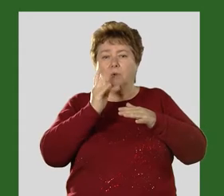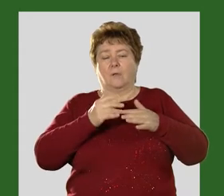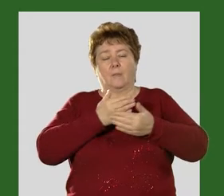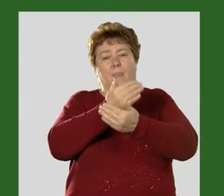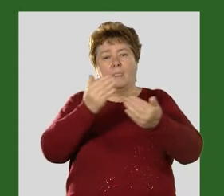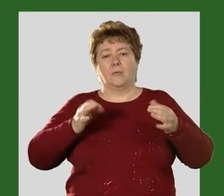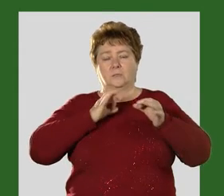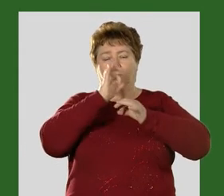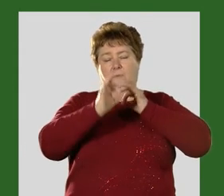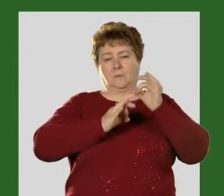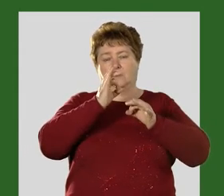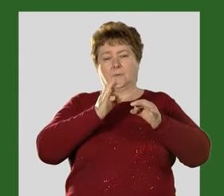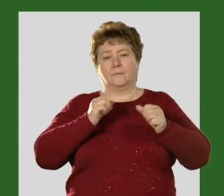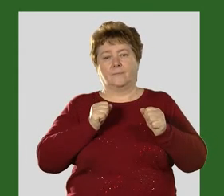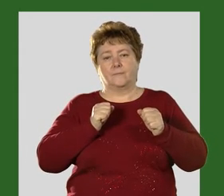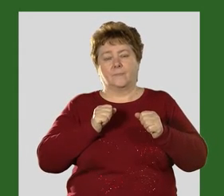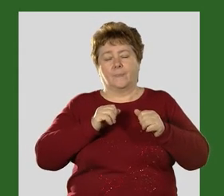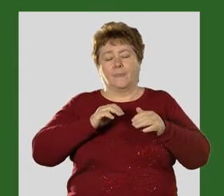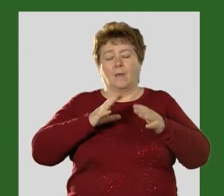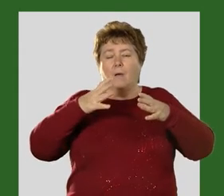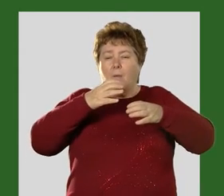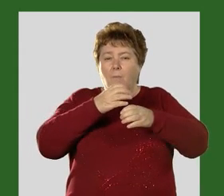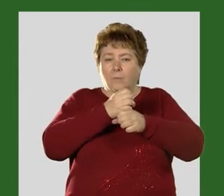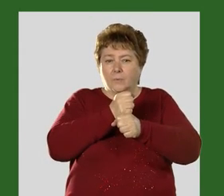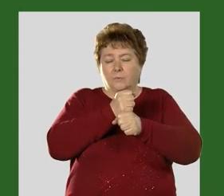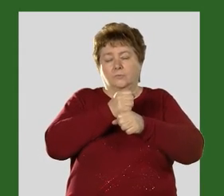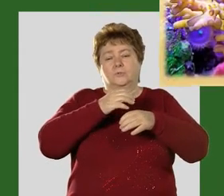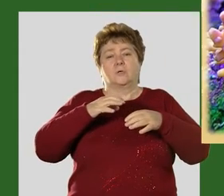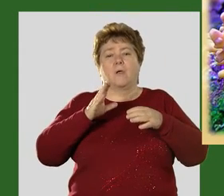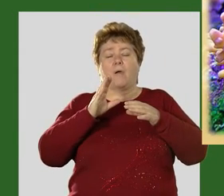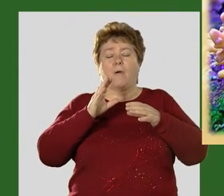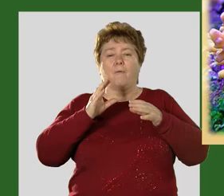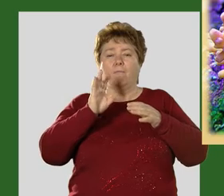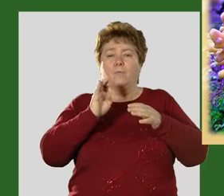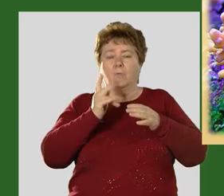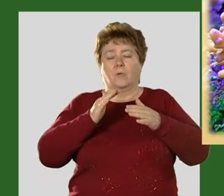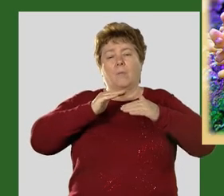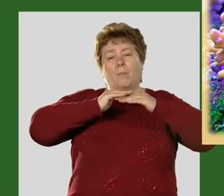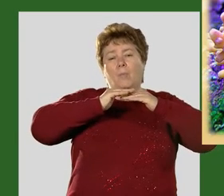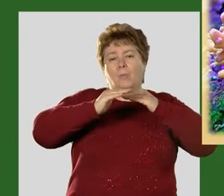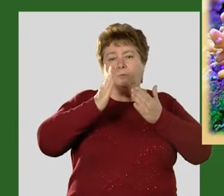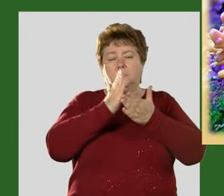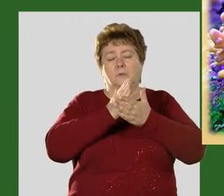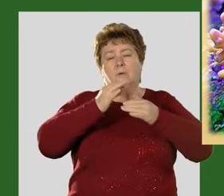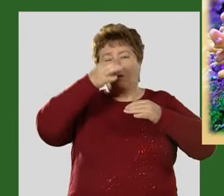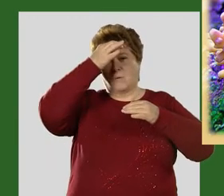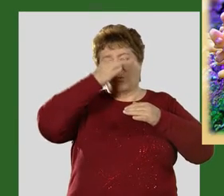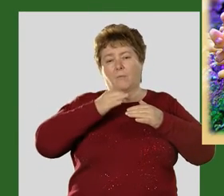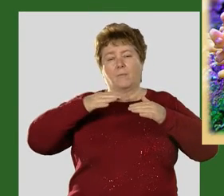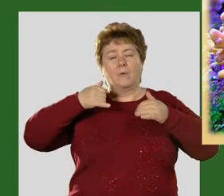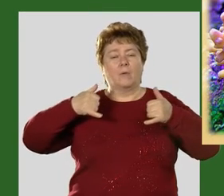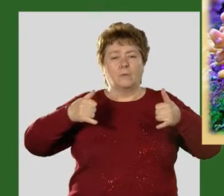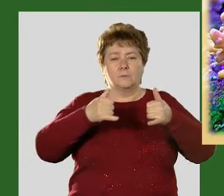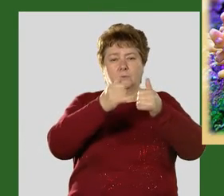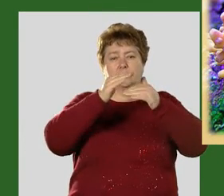вулканы нашей планеты. Потухшие подводные вулканы имеют плоские, выровненные